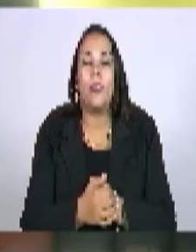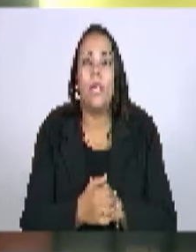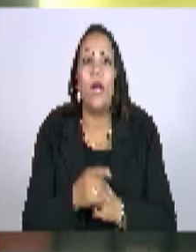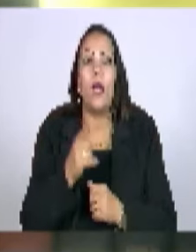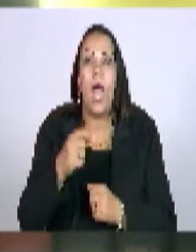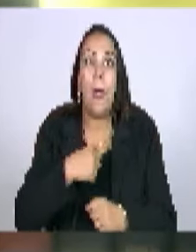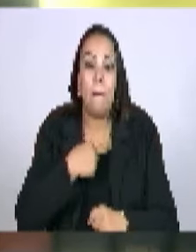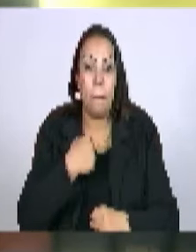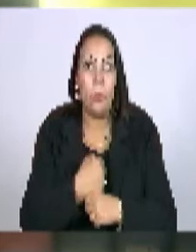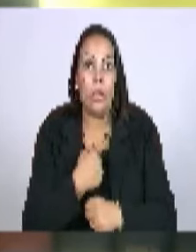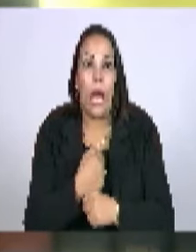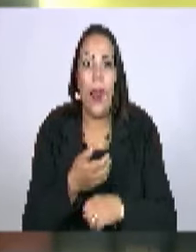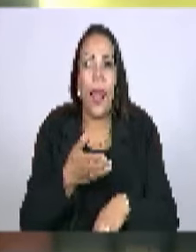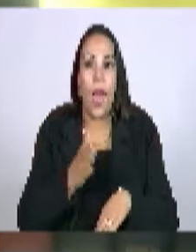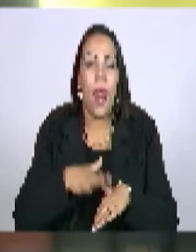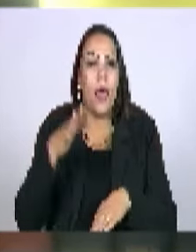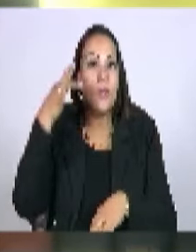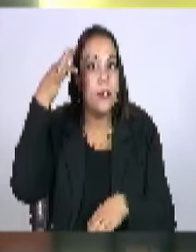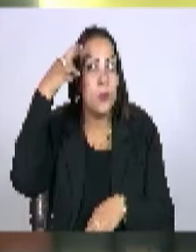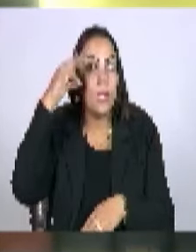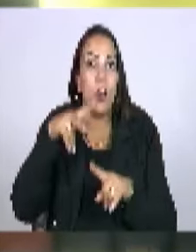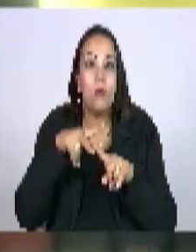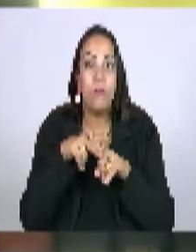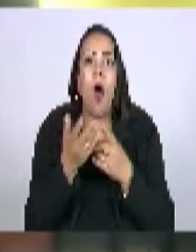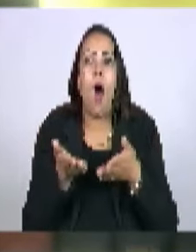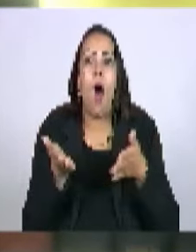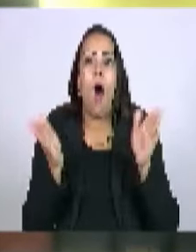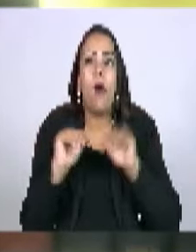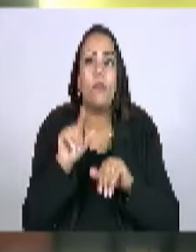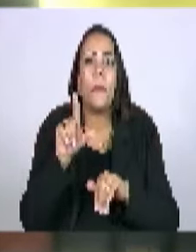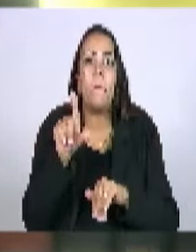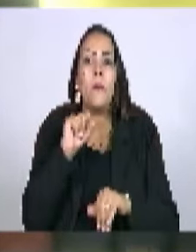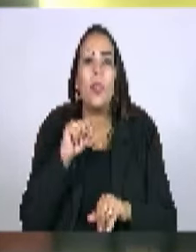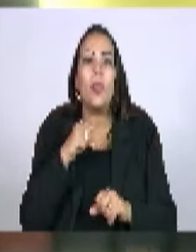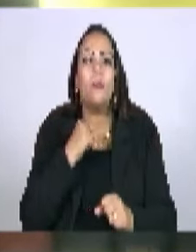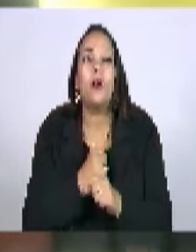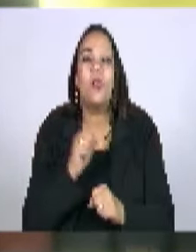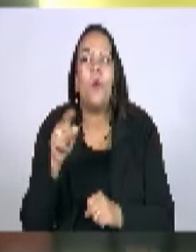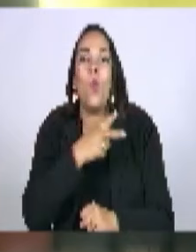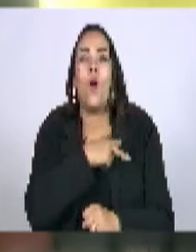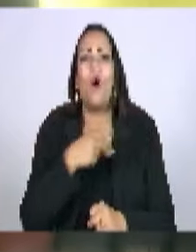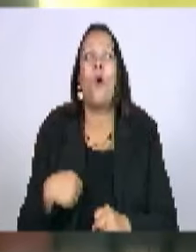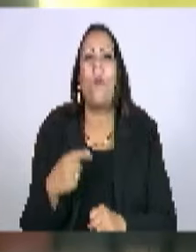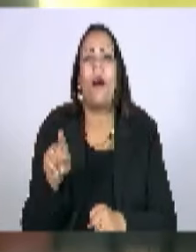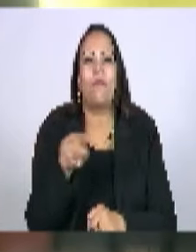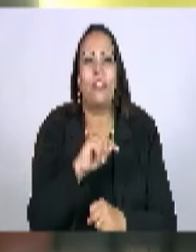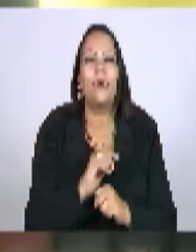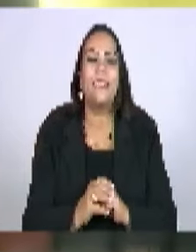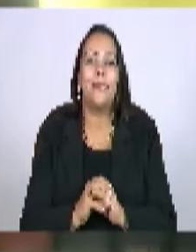بتستخدم الذكاء الاصطناعي اكثر مما تستخدمه بعض